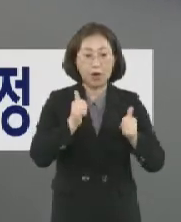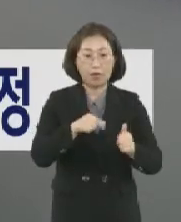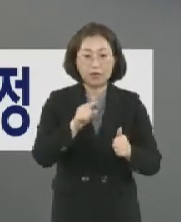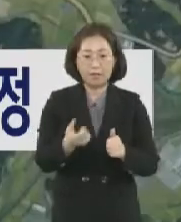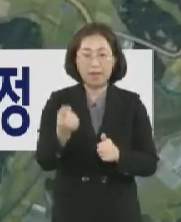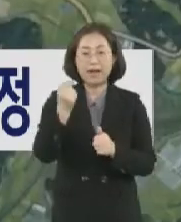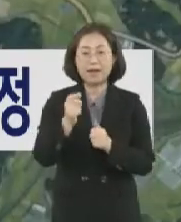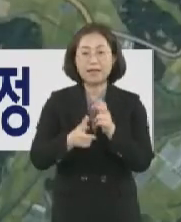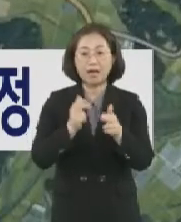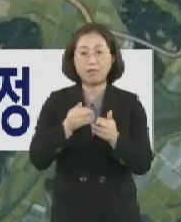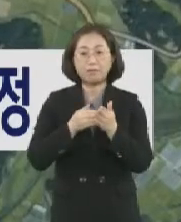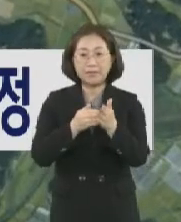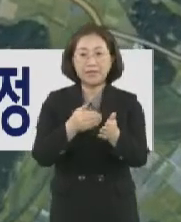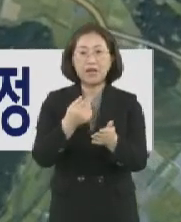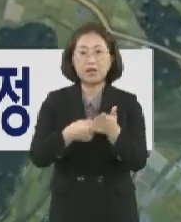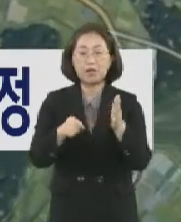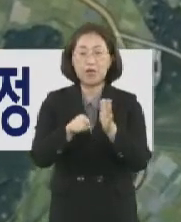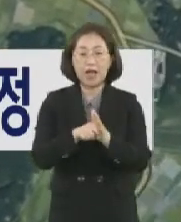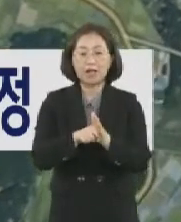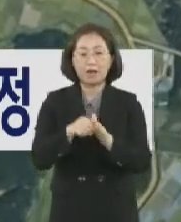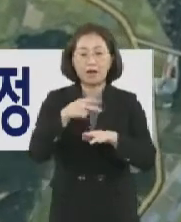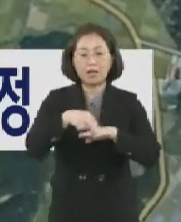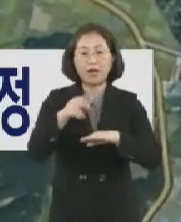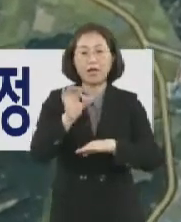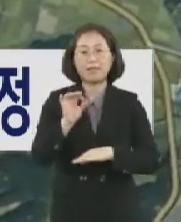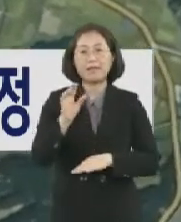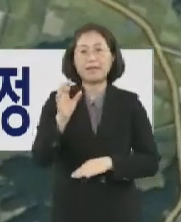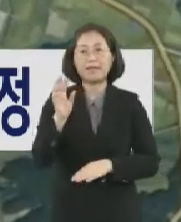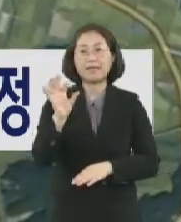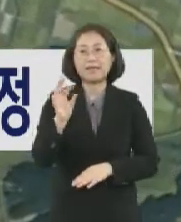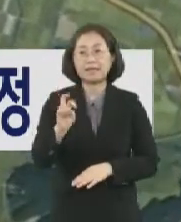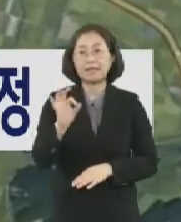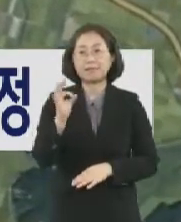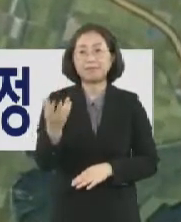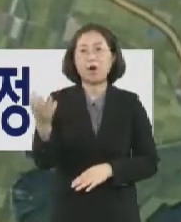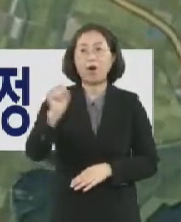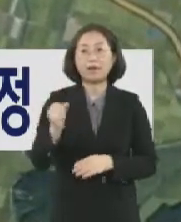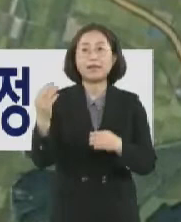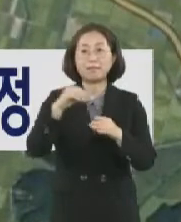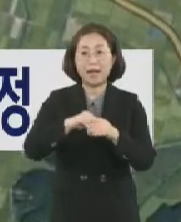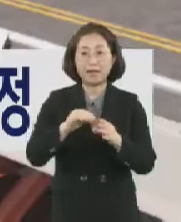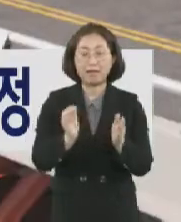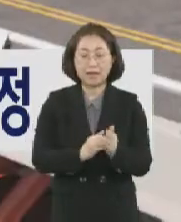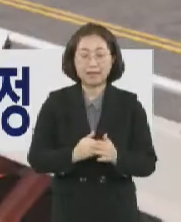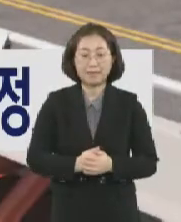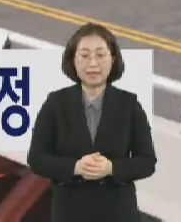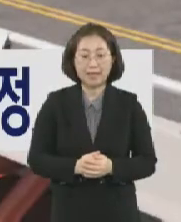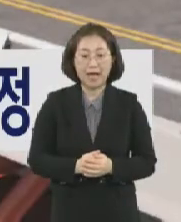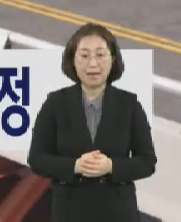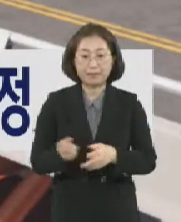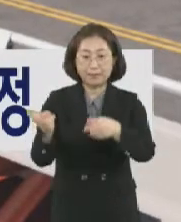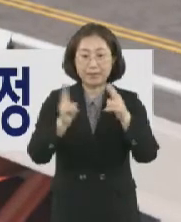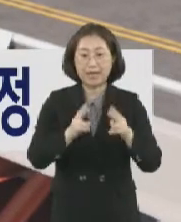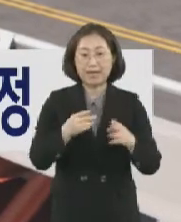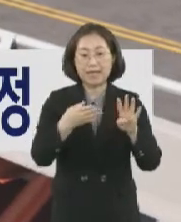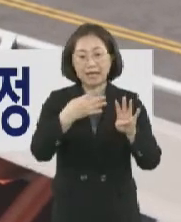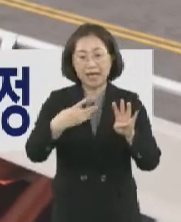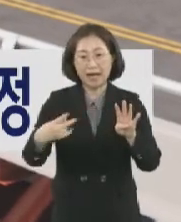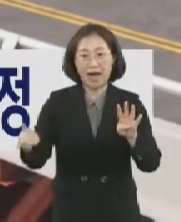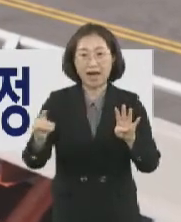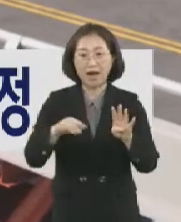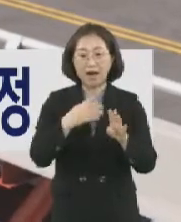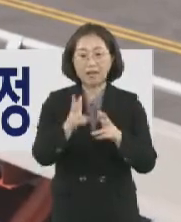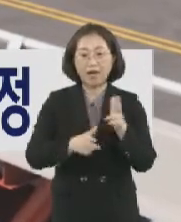조속한 사업 진행을 위해 올해 설계비 10억원을 추정해 반영했습니다 금강대 율은 4대강 사업 당시 검토